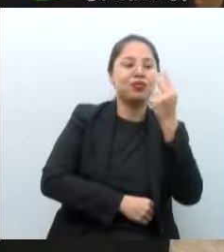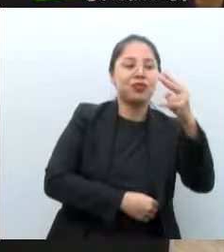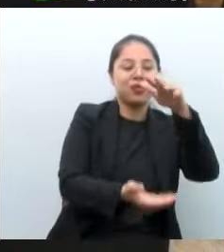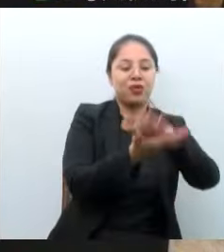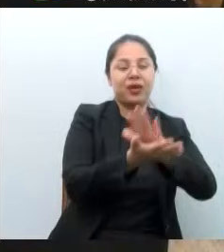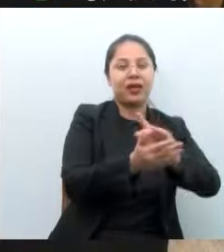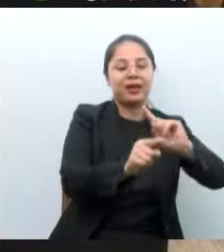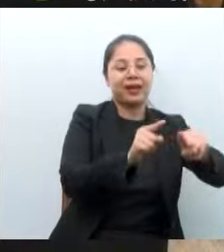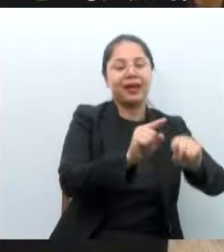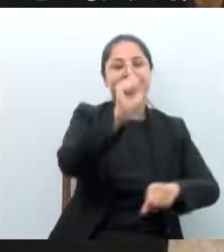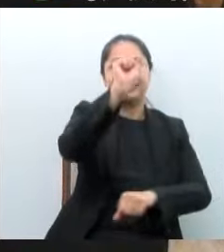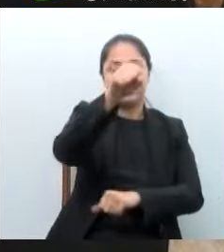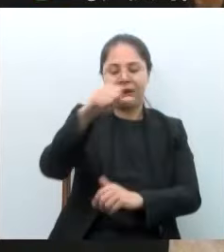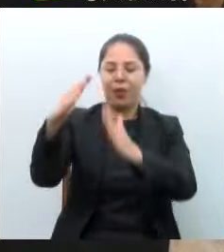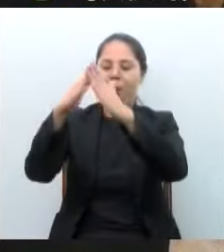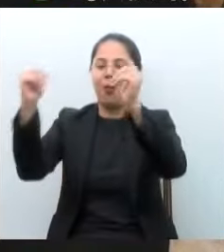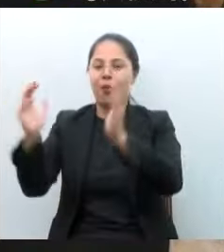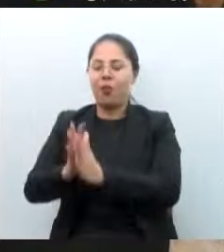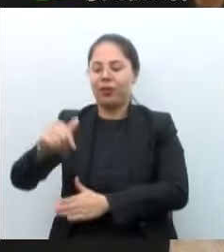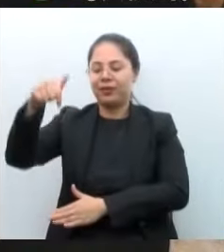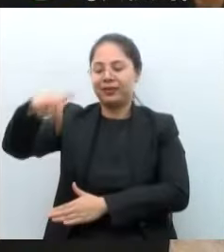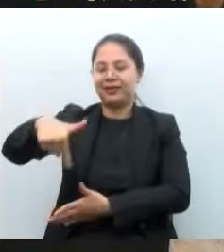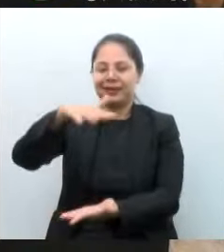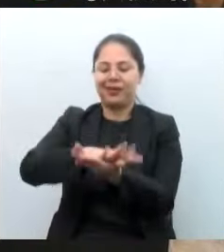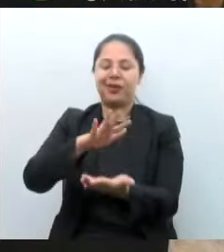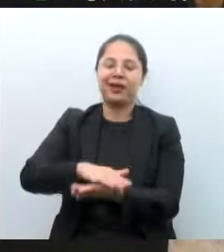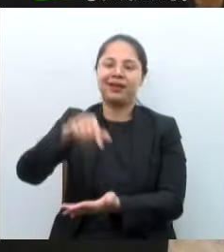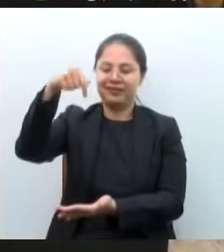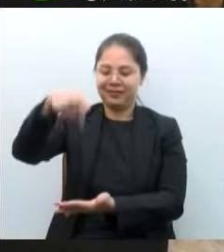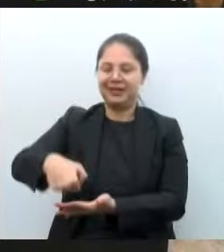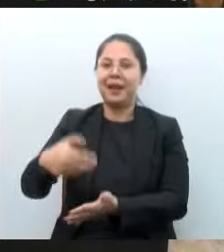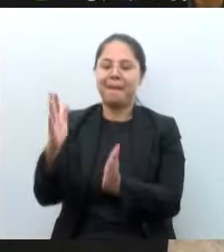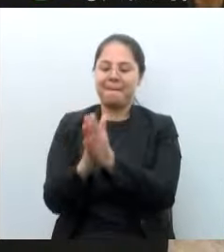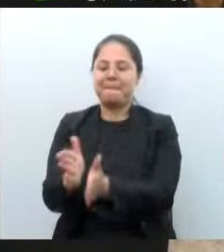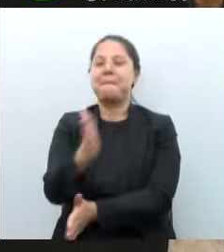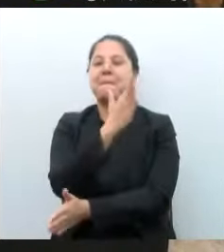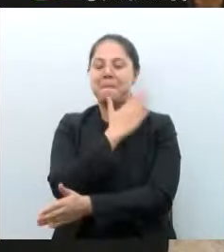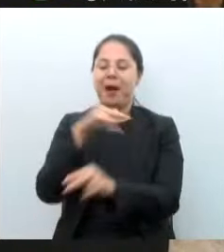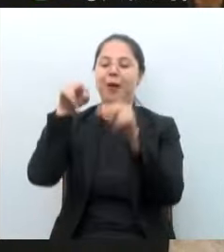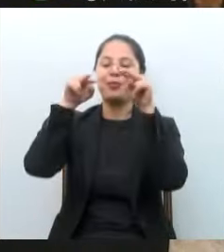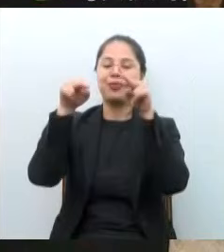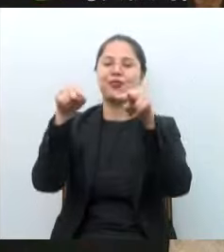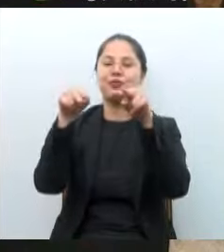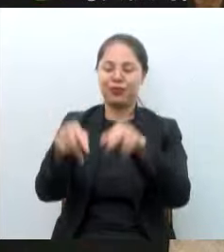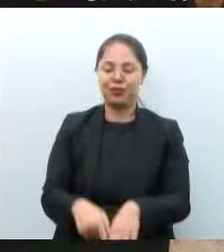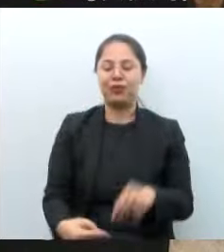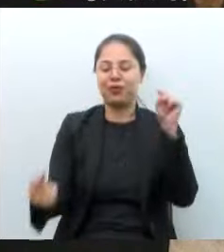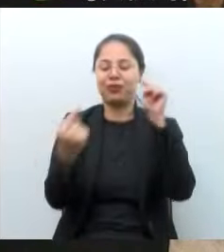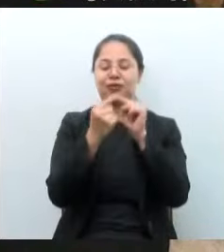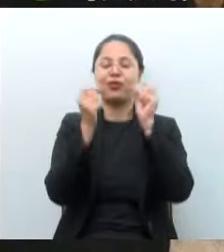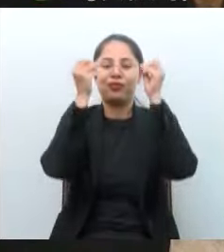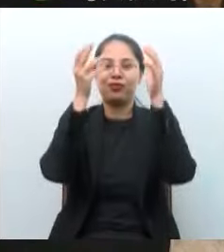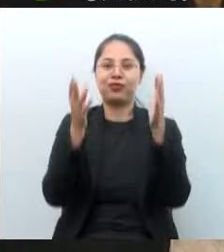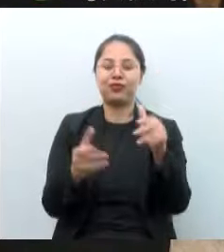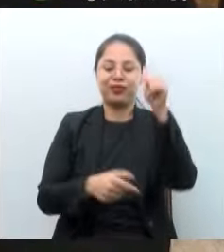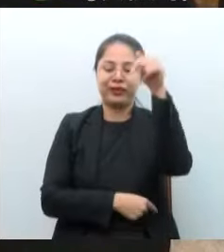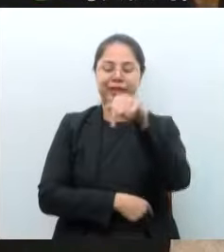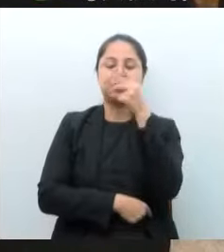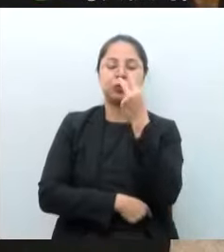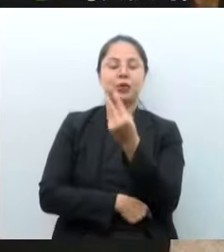พระก็มาที่ช่วยในการที่จะทำให้การอยู่เวรยามของคุณครูแล้วก็สถานที่ตรงนี้ปลอดภัย